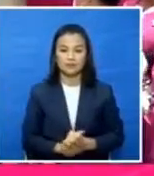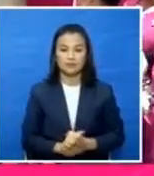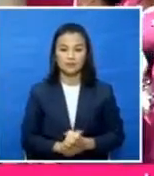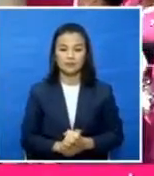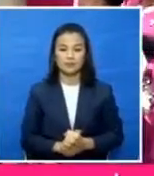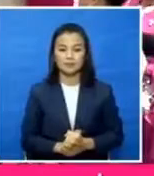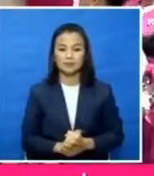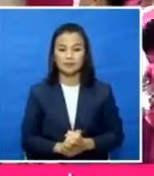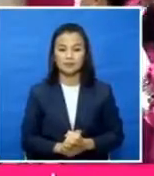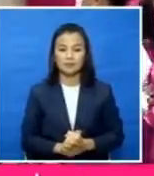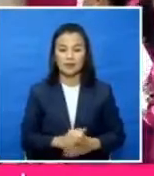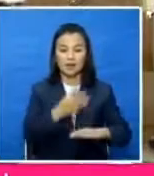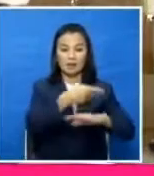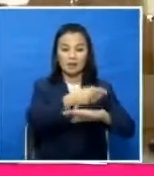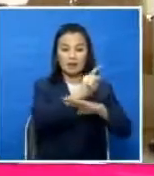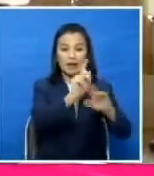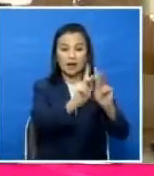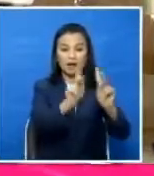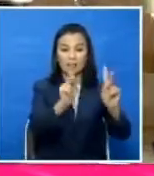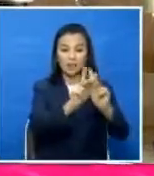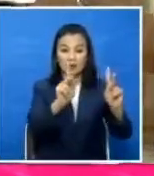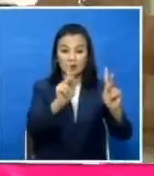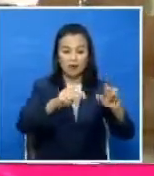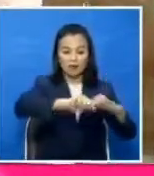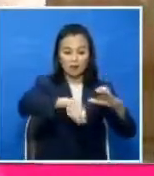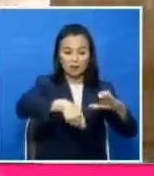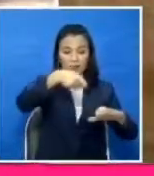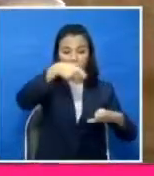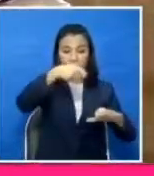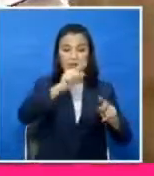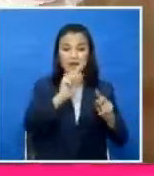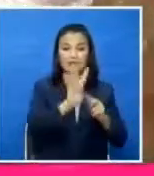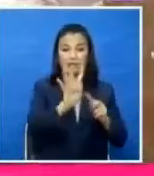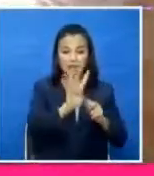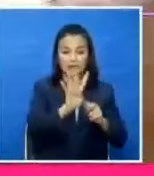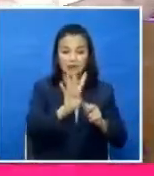ต่อไปประธานกรรมการสุ่มตักลูกบอลครั้งที่4